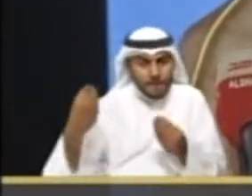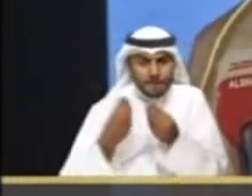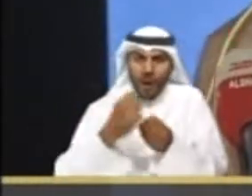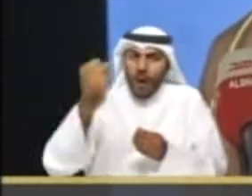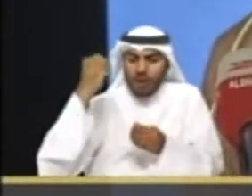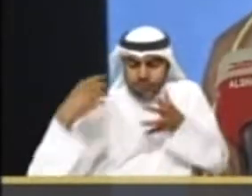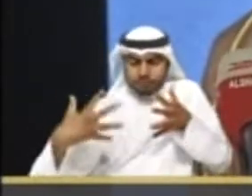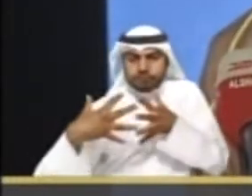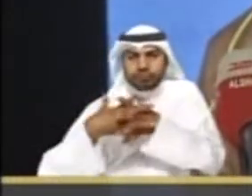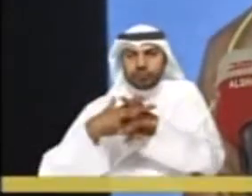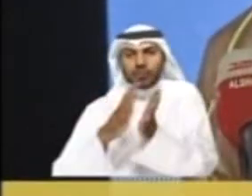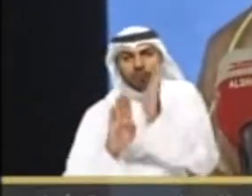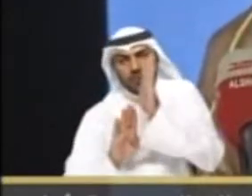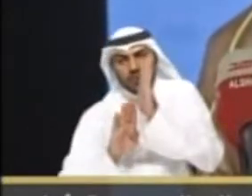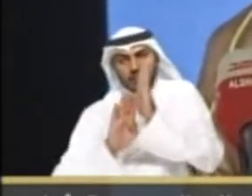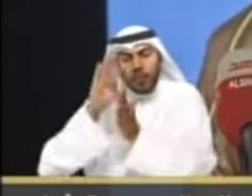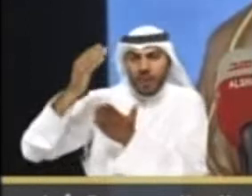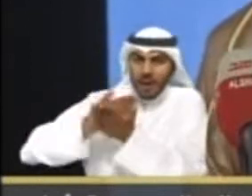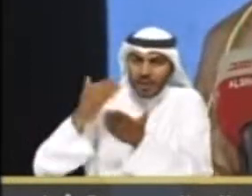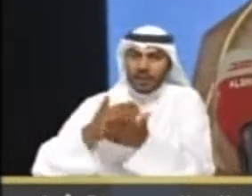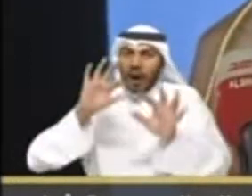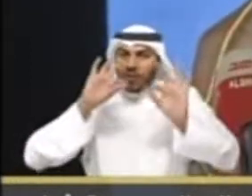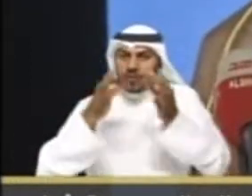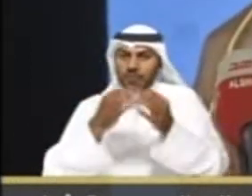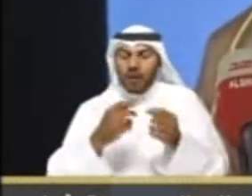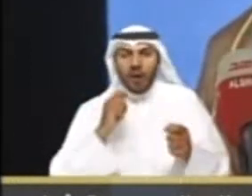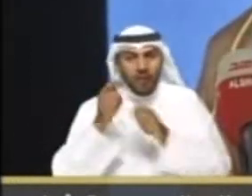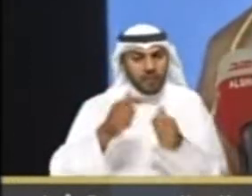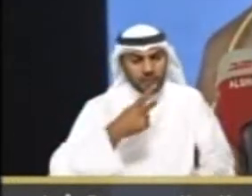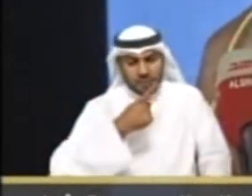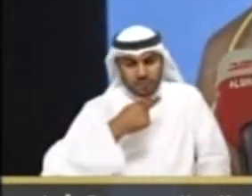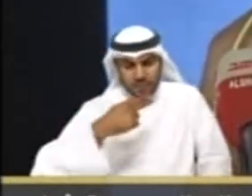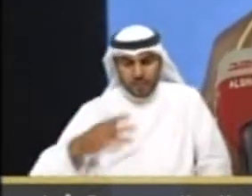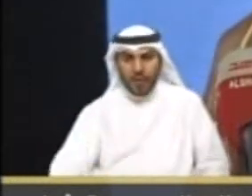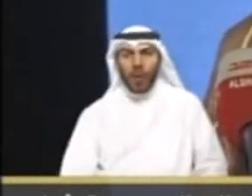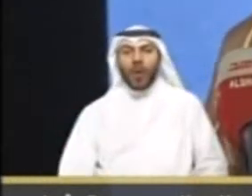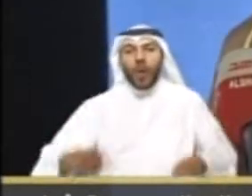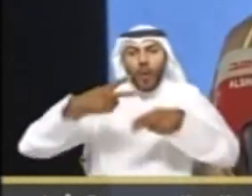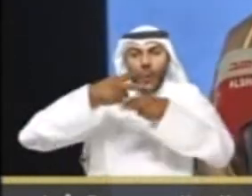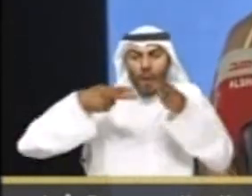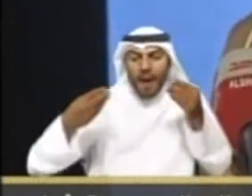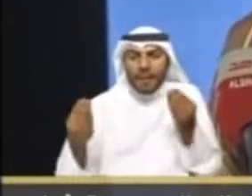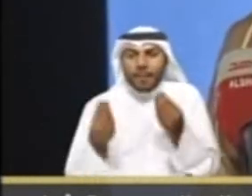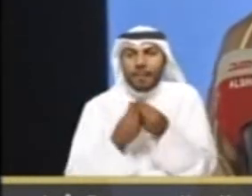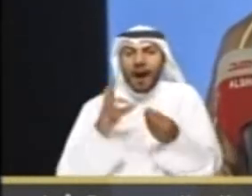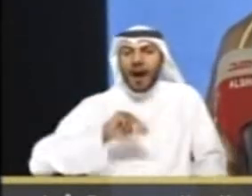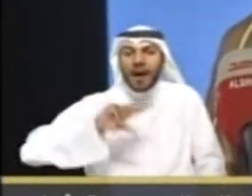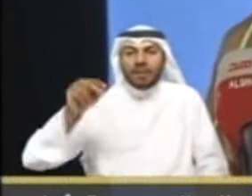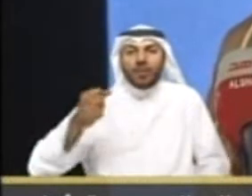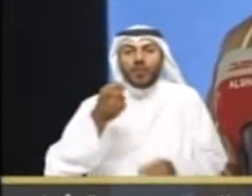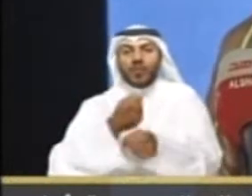والاجتماعية والسياسية، وكان نتاجها ضخ الاستثمارات التركية في الدول العربية، كما تم